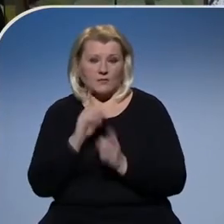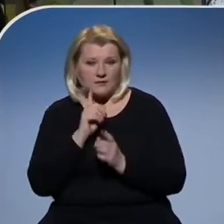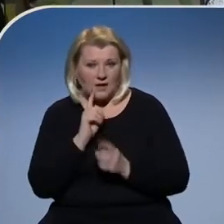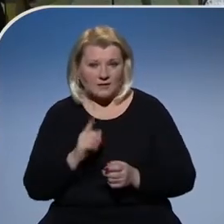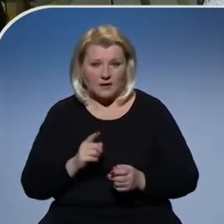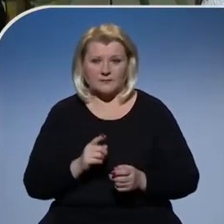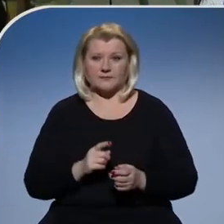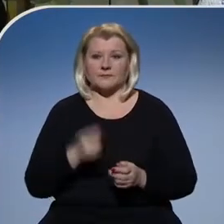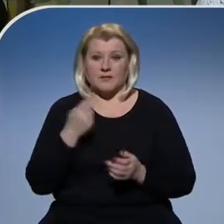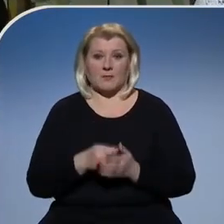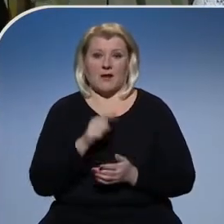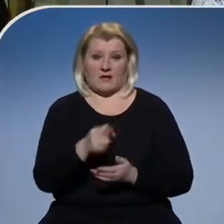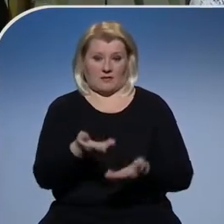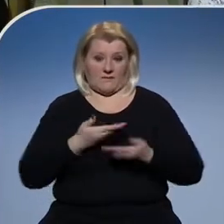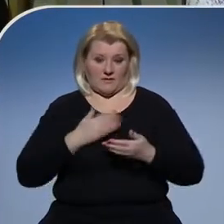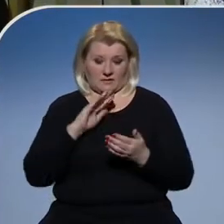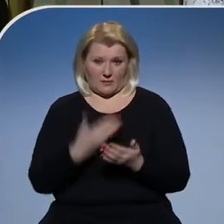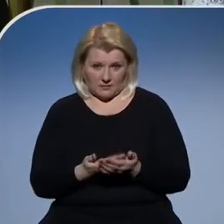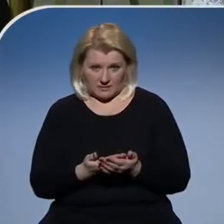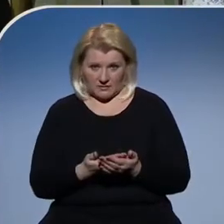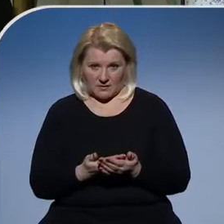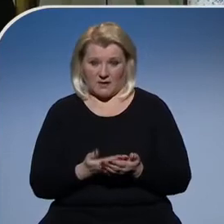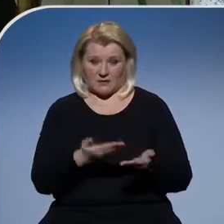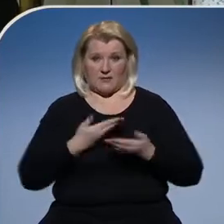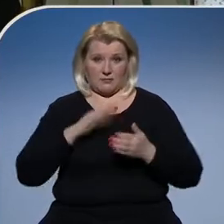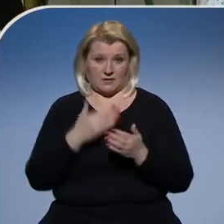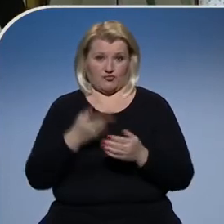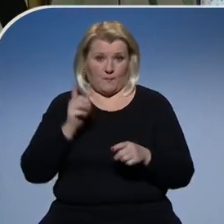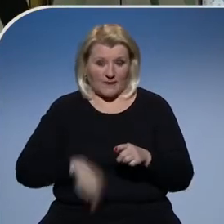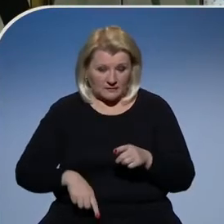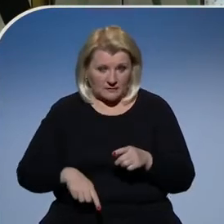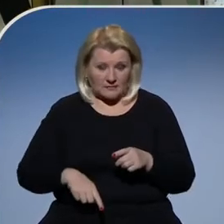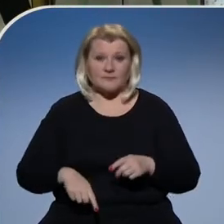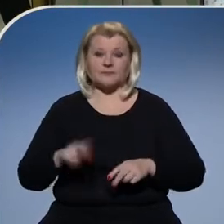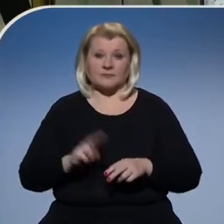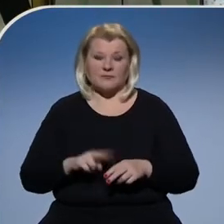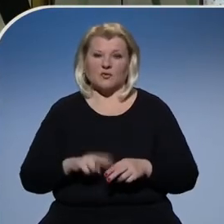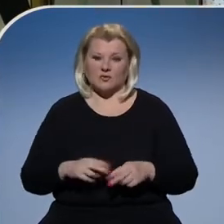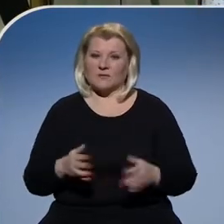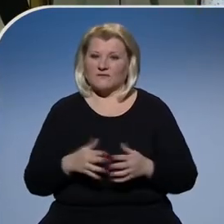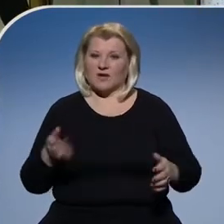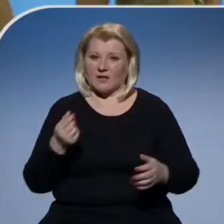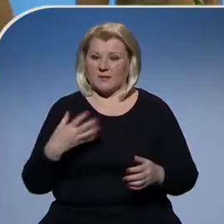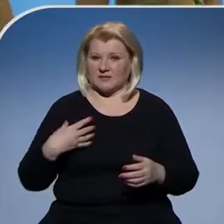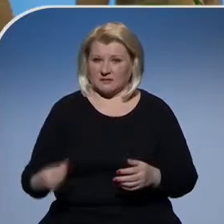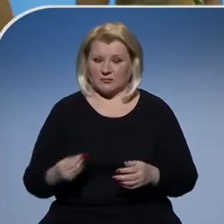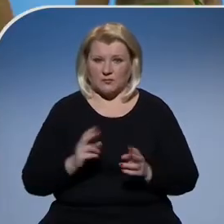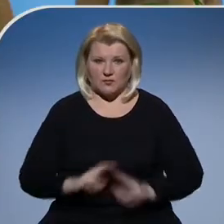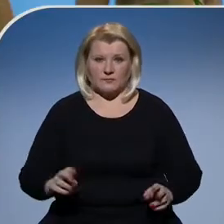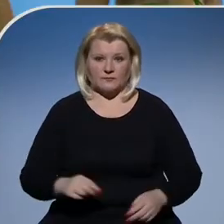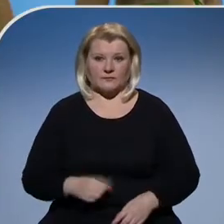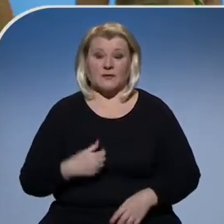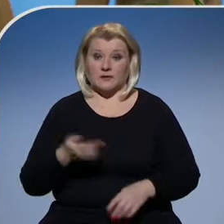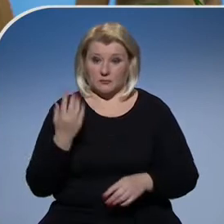konfigurátor něco nabídne a nabídne nevhodně, tak samozřejmě potom můžeme prodělat velké peníze. Zkoušel jsem